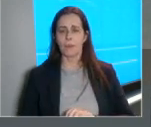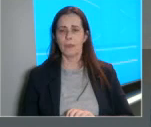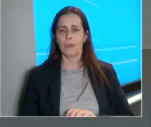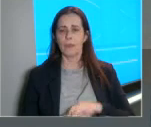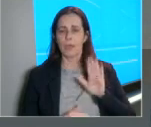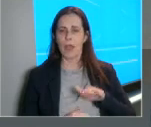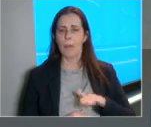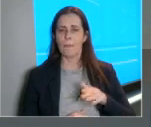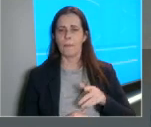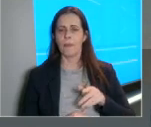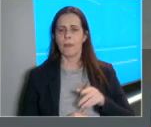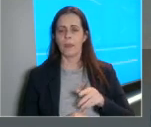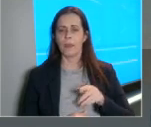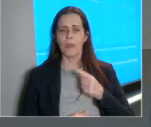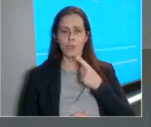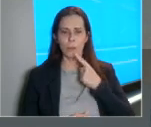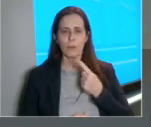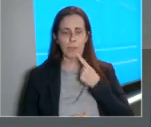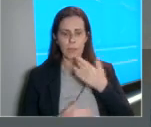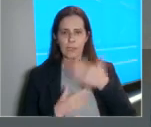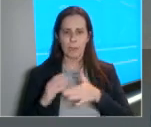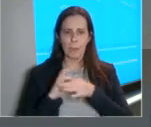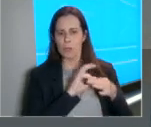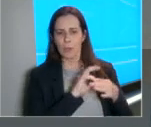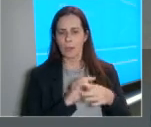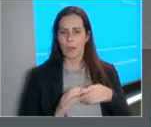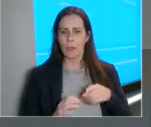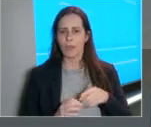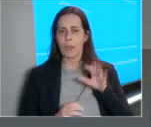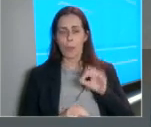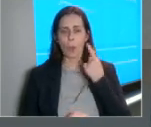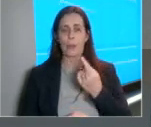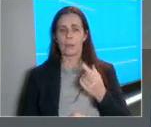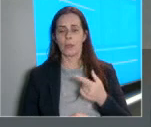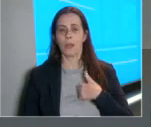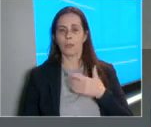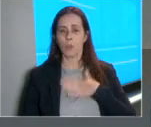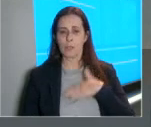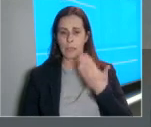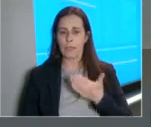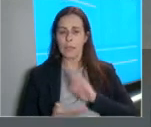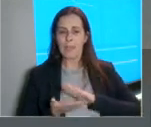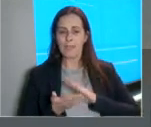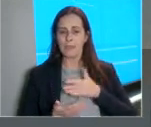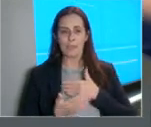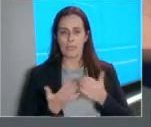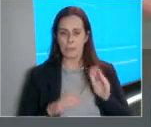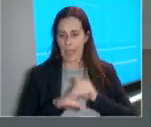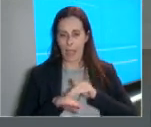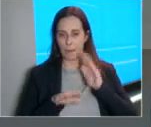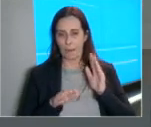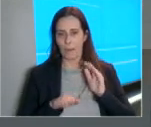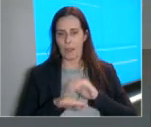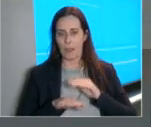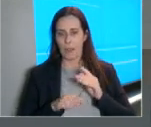דרכם, גם מיכאל ביטון, גם אלכס קושניר, כשאומרים לי, תן לי לסיים את המשפט, הם פוגעים לרוב בעצמם, כי לרוב אני רוצה לתת להם קצב. זה סתם ככה הערה מקצועית,